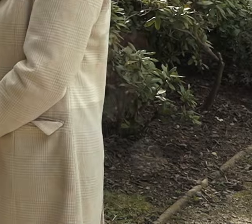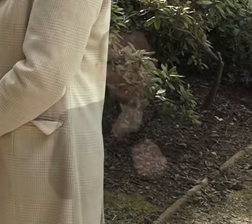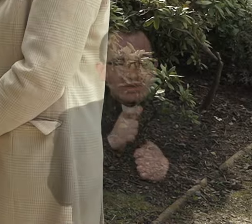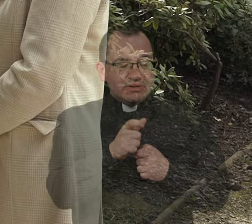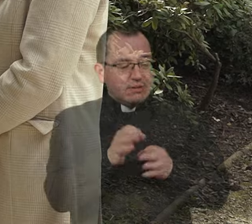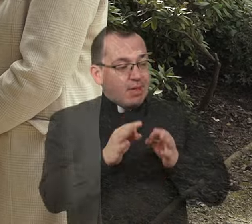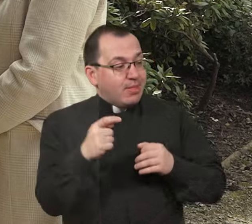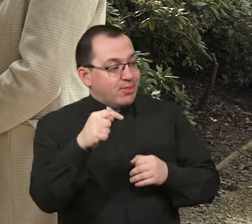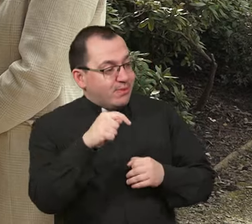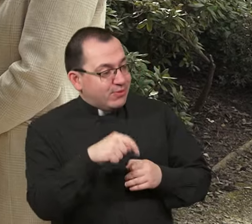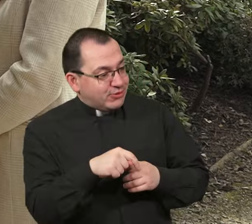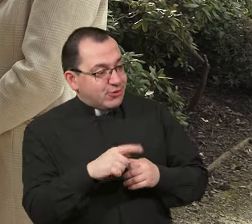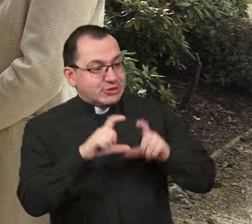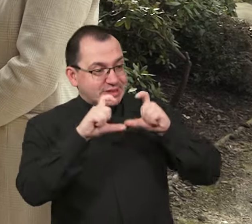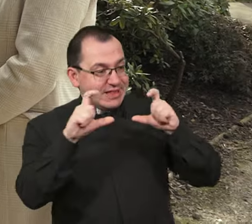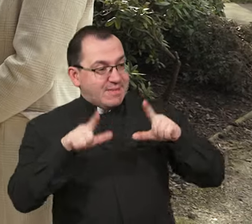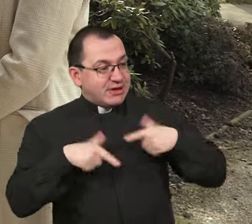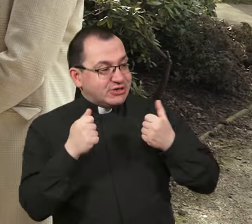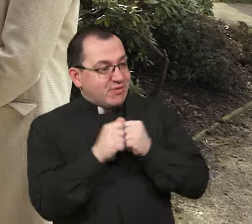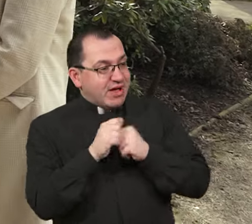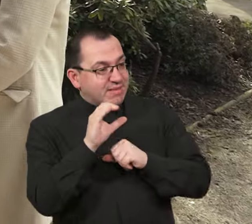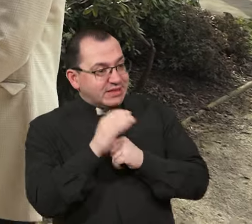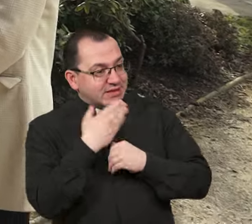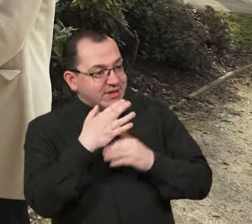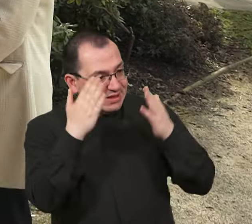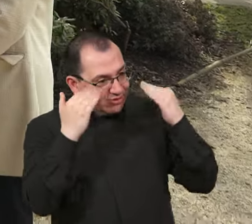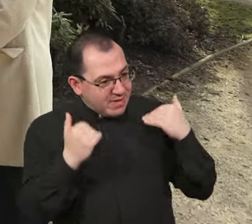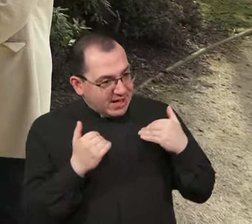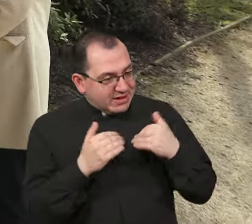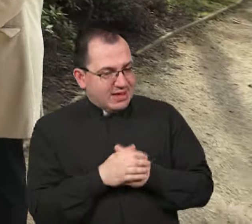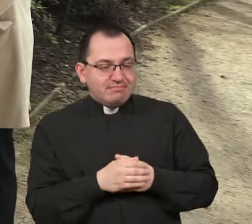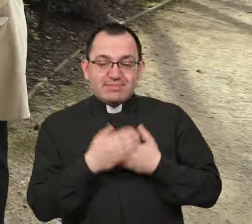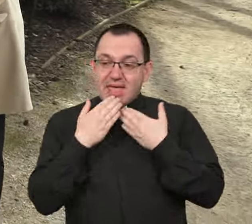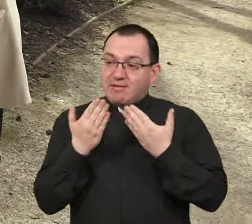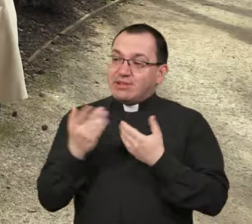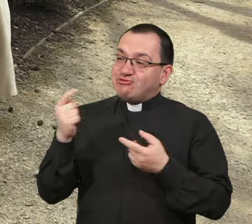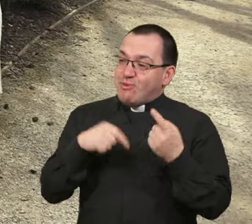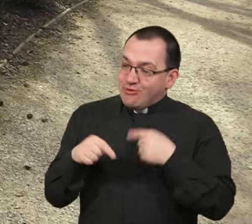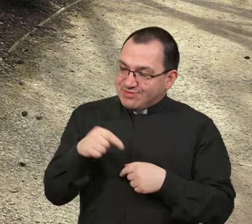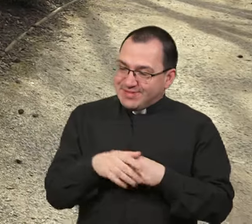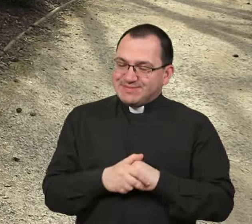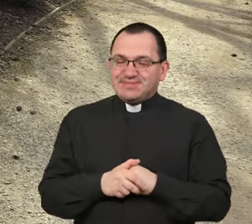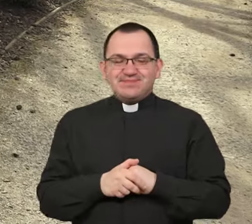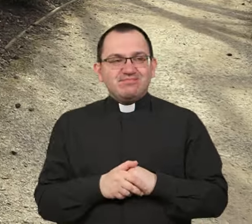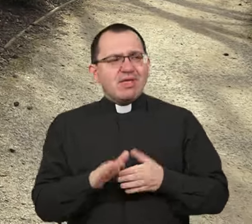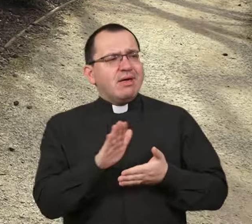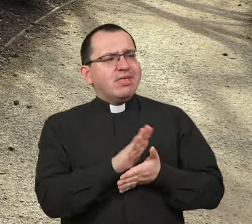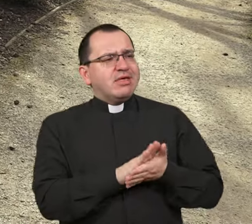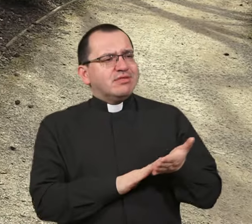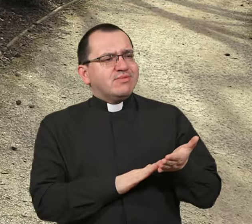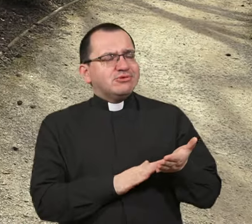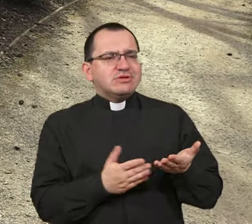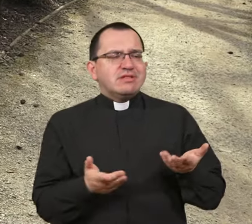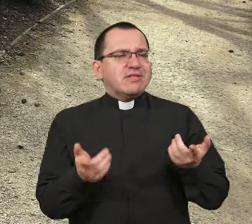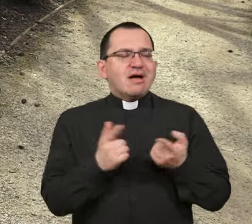Zdenka, dobro nam došli u rubriku Živo kamenje crkve. Hvaljen Isus i Marija. Hvaljen Isus i Marija, hvala što ste me pozvali. Za početak, kao